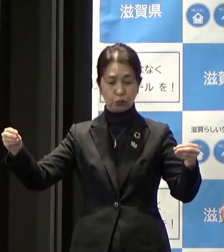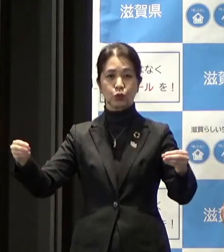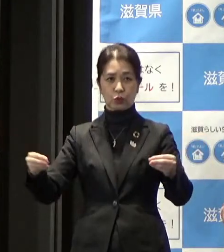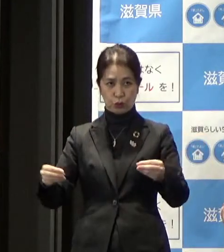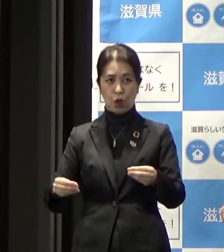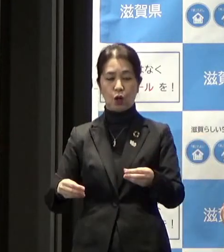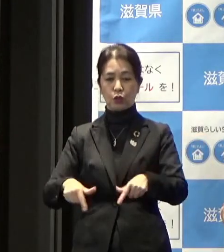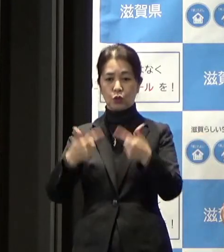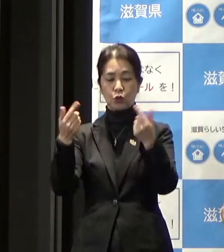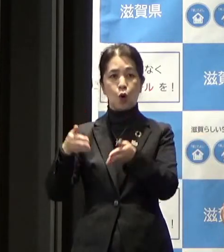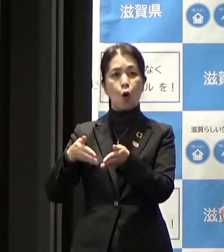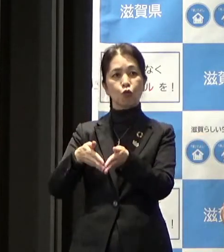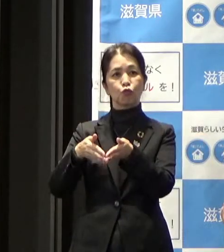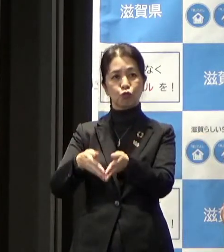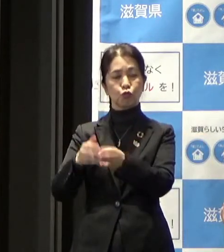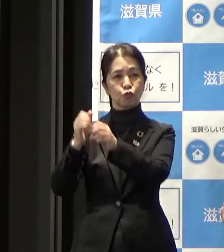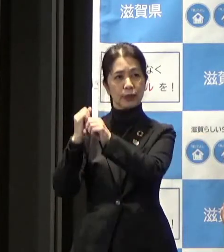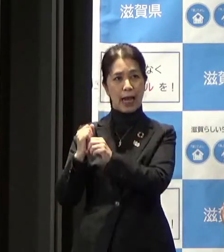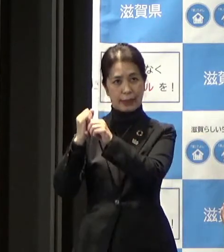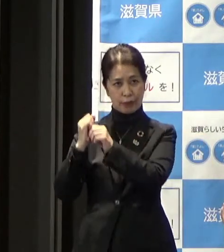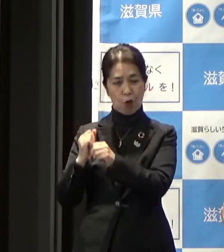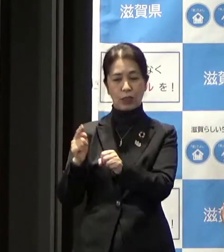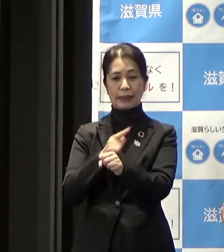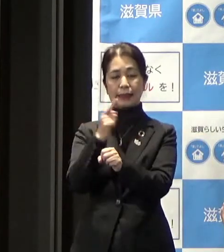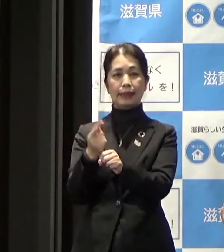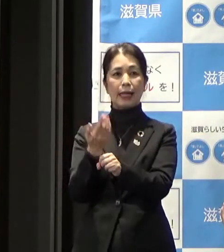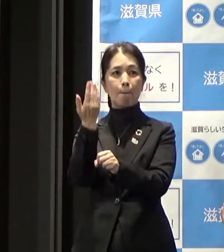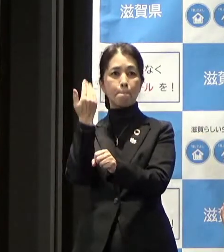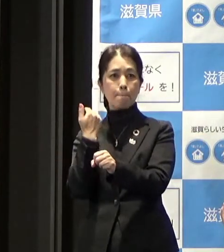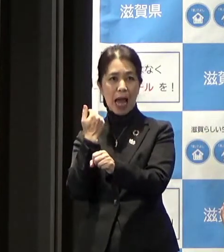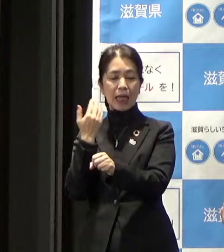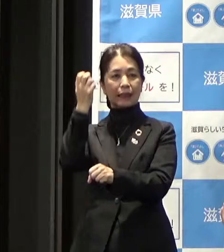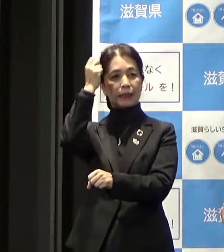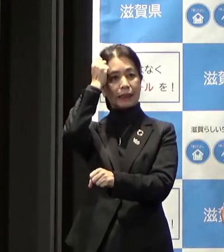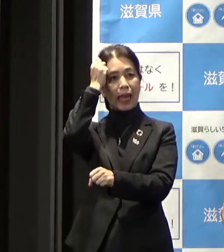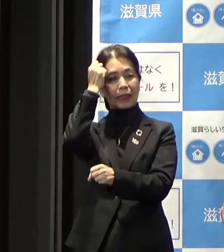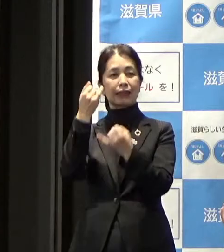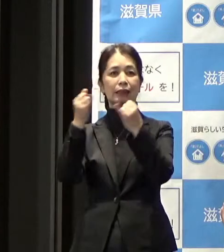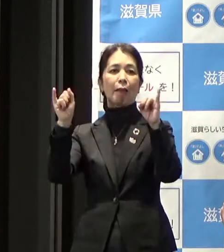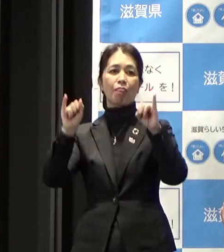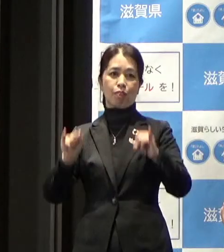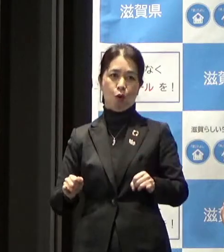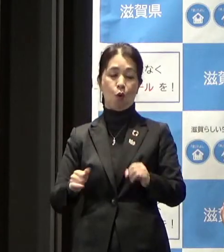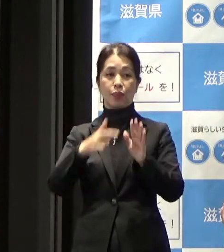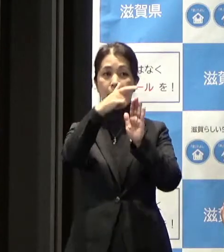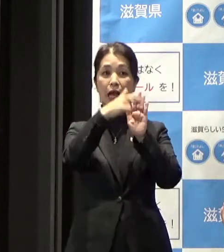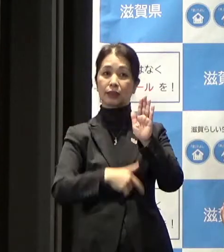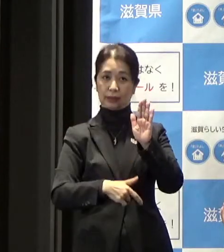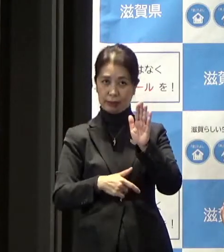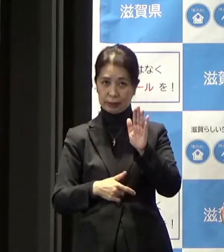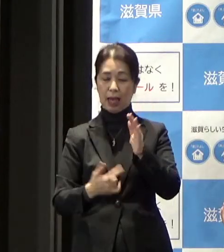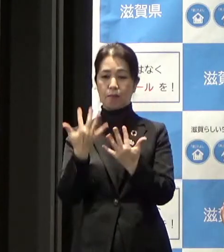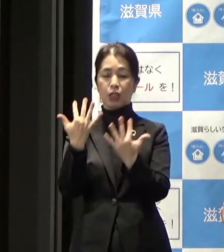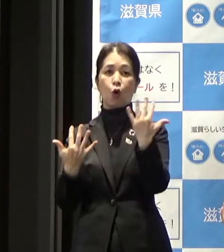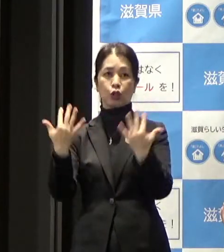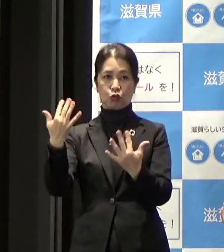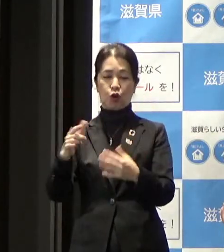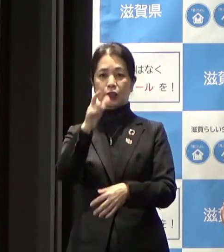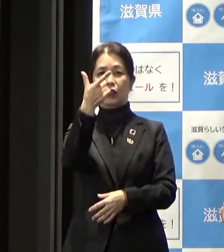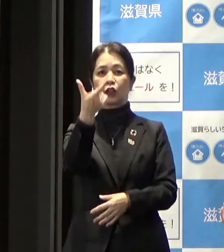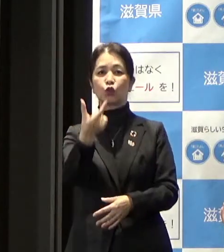植樹祭滋賀の1年前記念イベント、題して緑のしずく祭